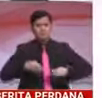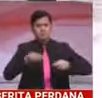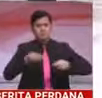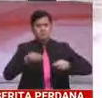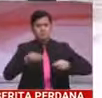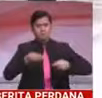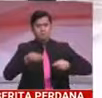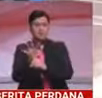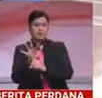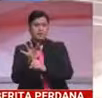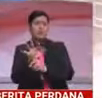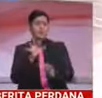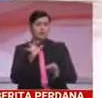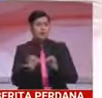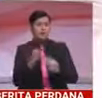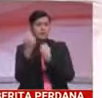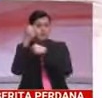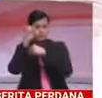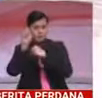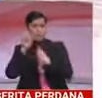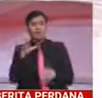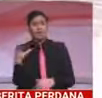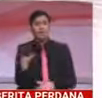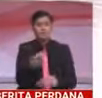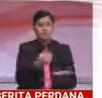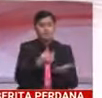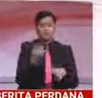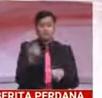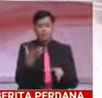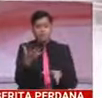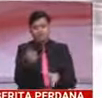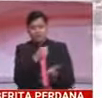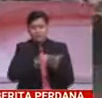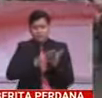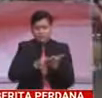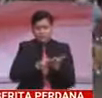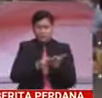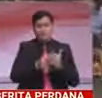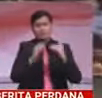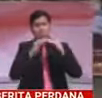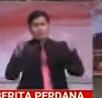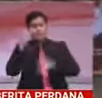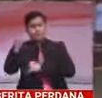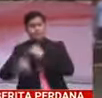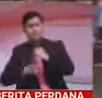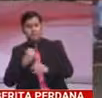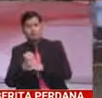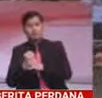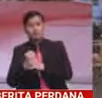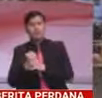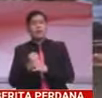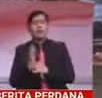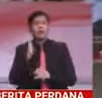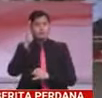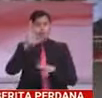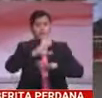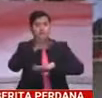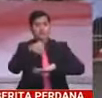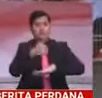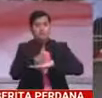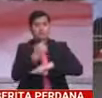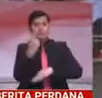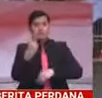magis dan kelayakan negara untuk bertanding dalam kejuaraan nadi peringkat antarabangsa ada Mas akan menumbuhkan dua jawatankuasa